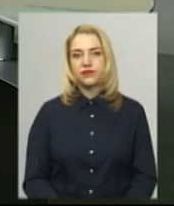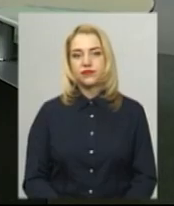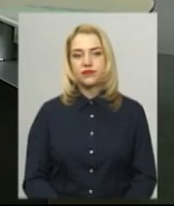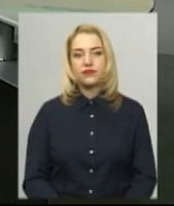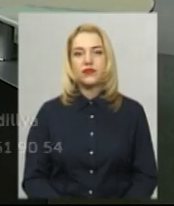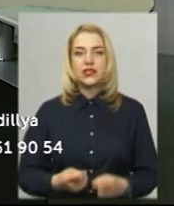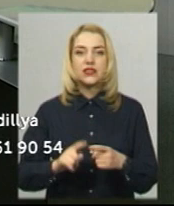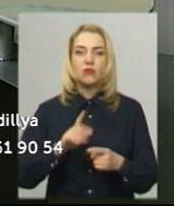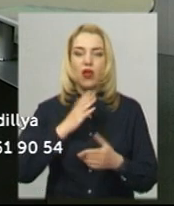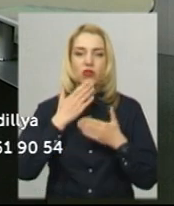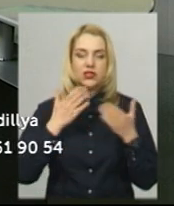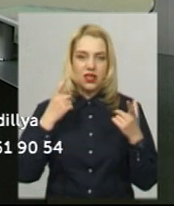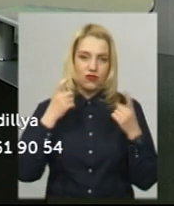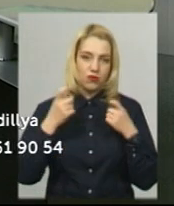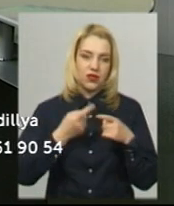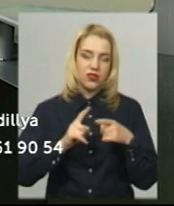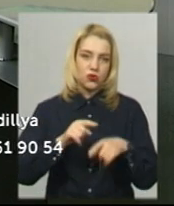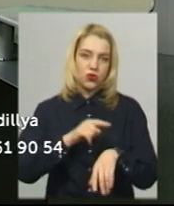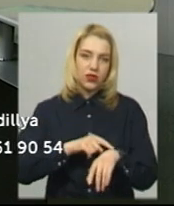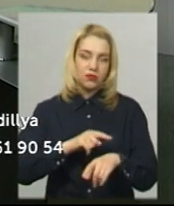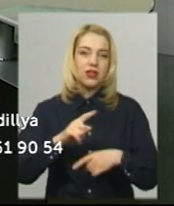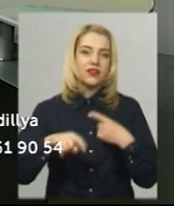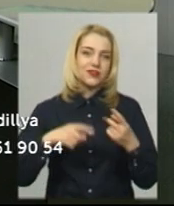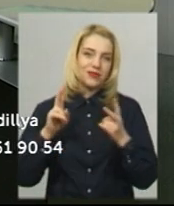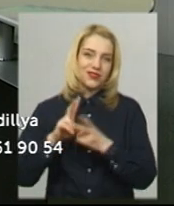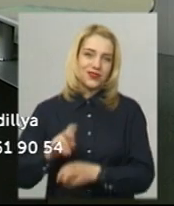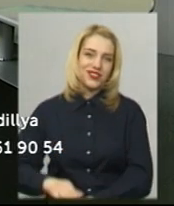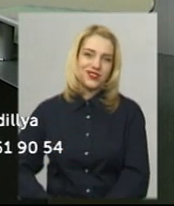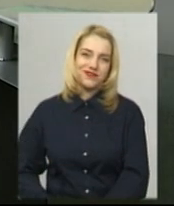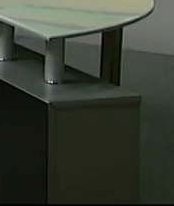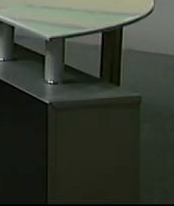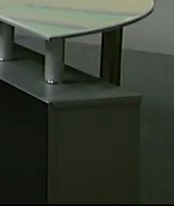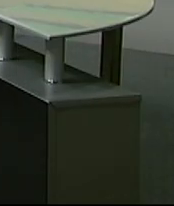Це була остання інформація на цю годину. Побачимось о 20.30.